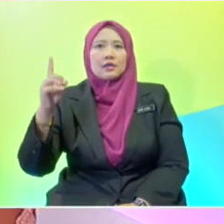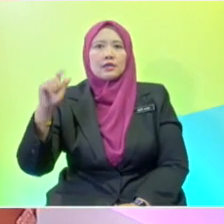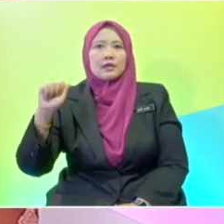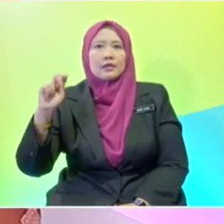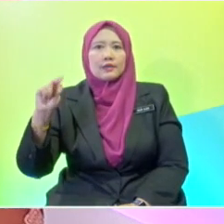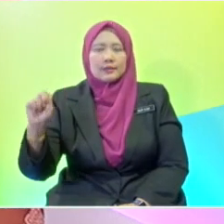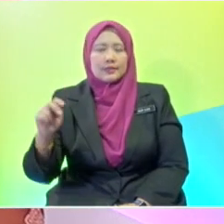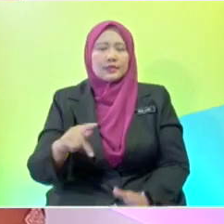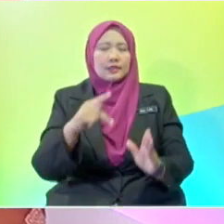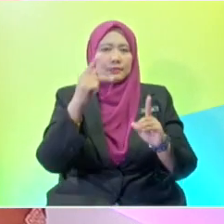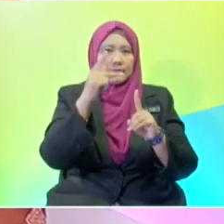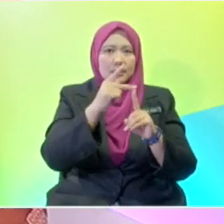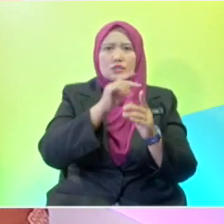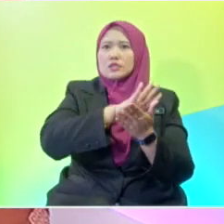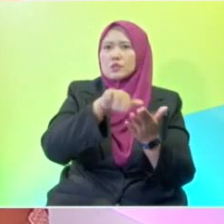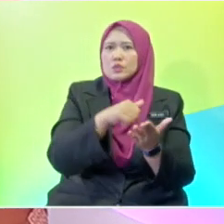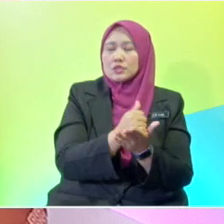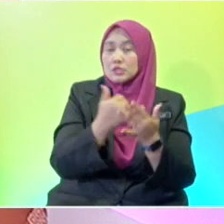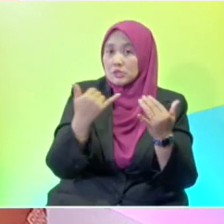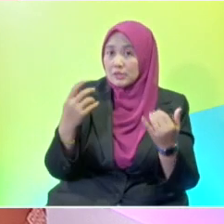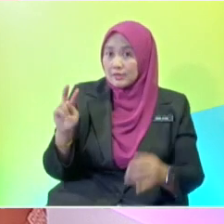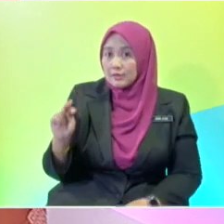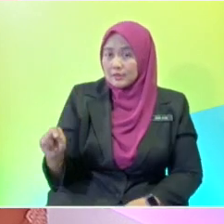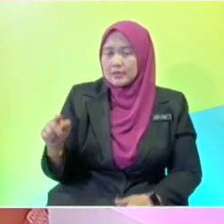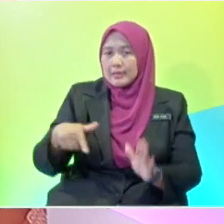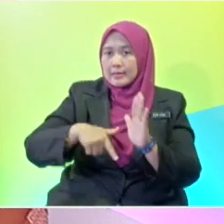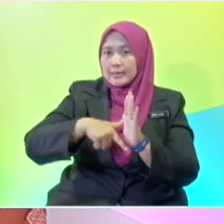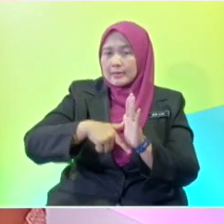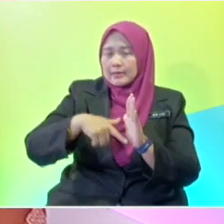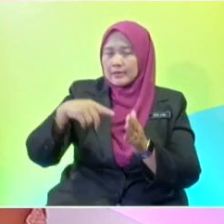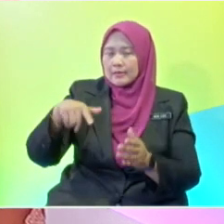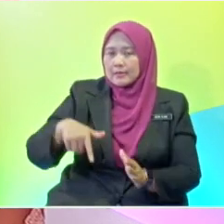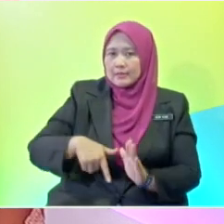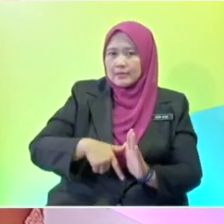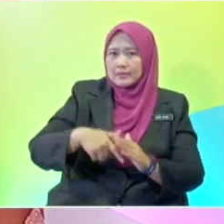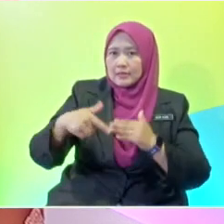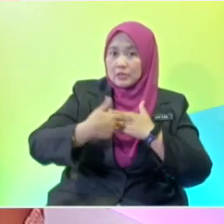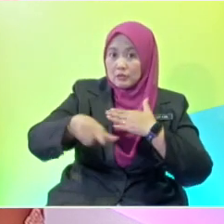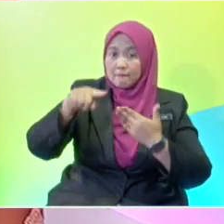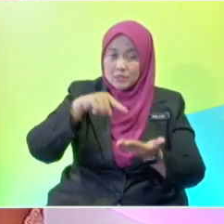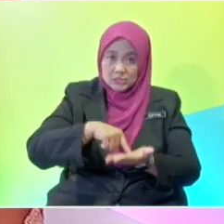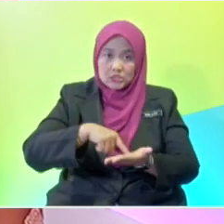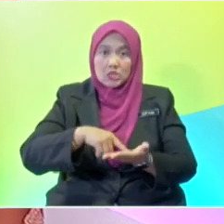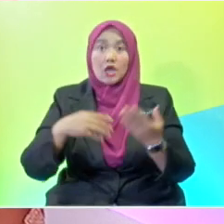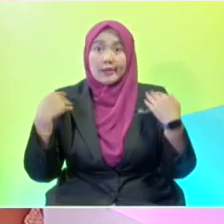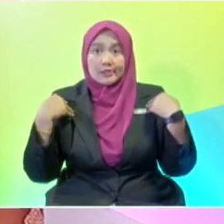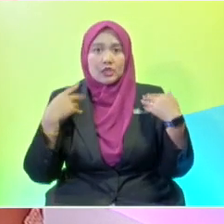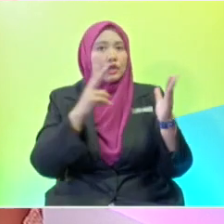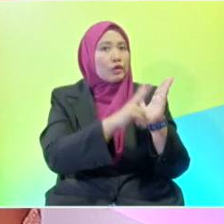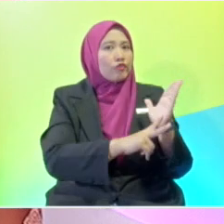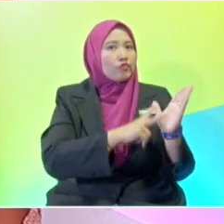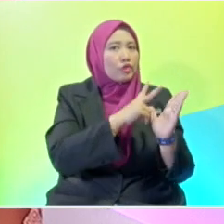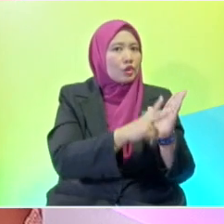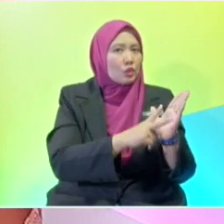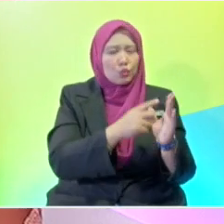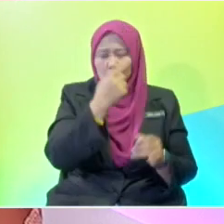satu video yang memaparkan Bagaimana murid mampu untuk menjadi sebagai satu seorang